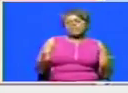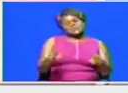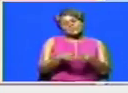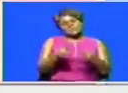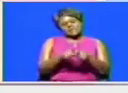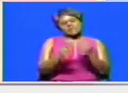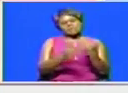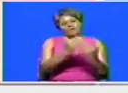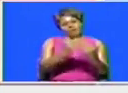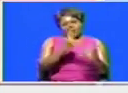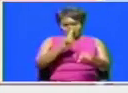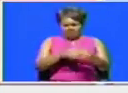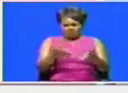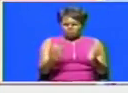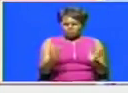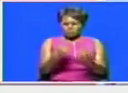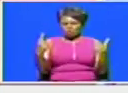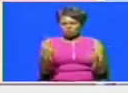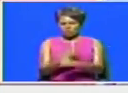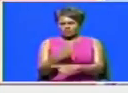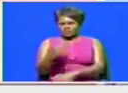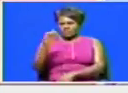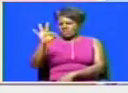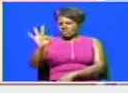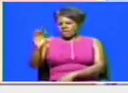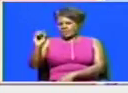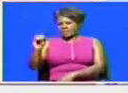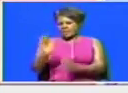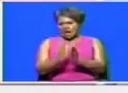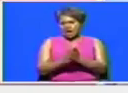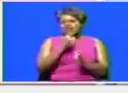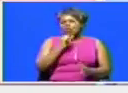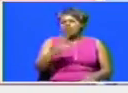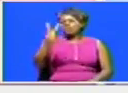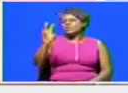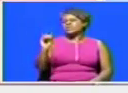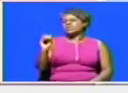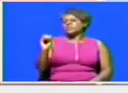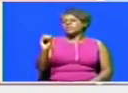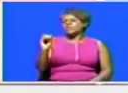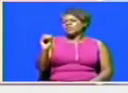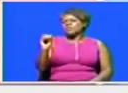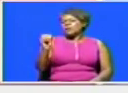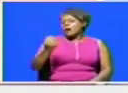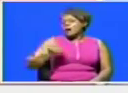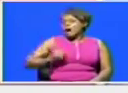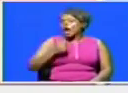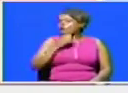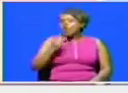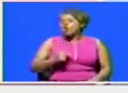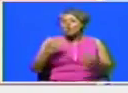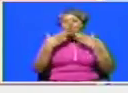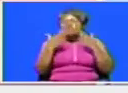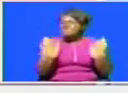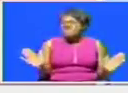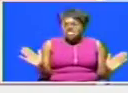iangalie. Manake saizi huwezi kutofautisha msichana wa miaka 30 na msichana wa miaka 20. Wasichana washazeeka, wengine wameka tu makeup